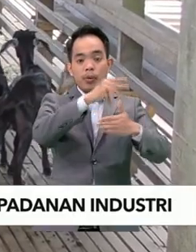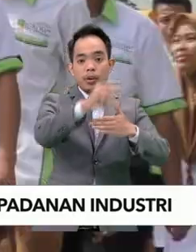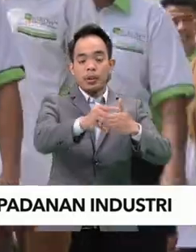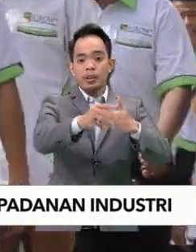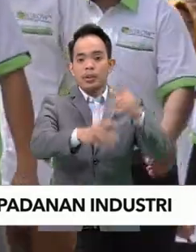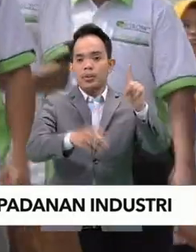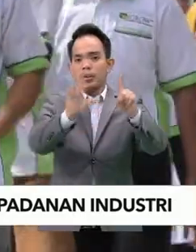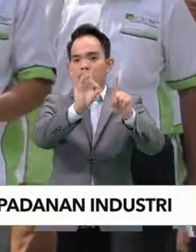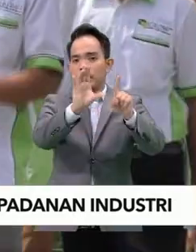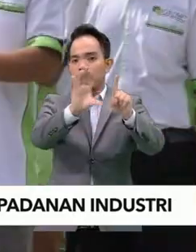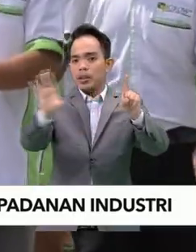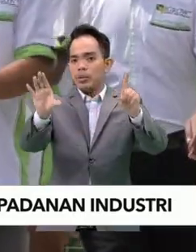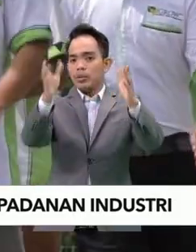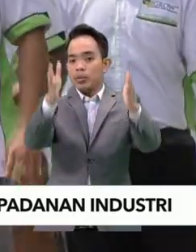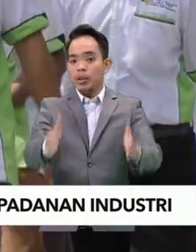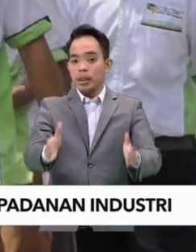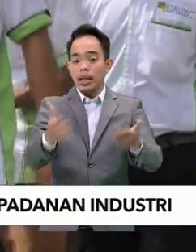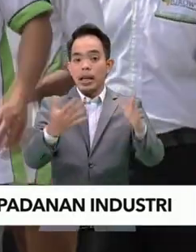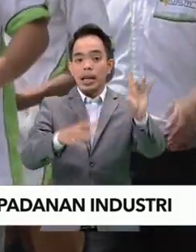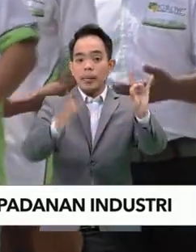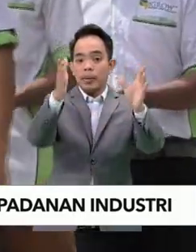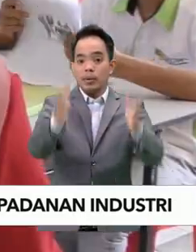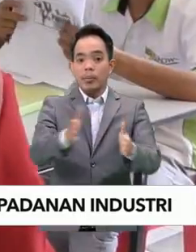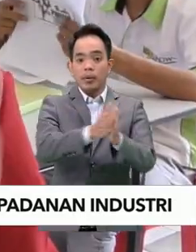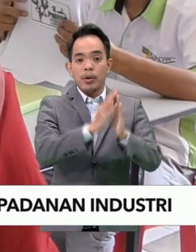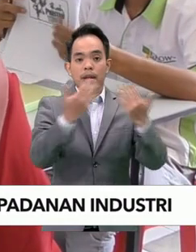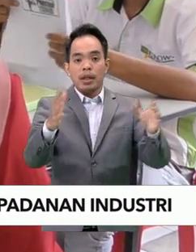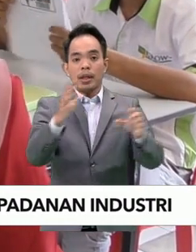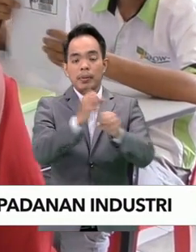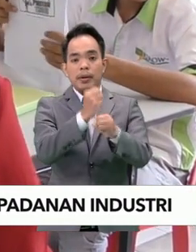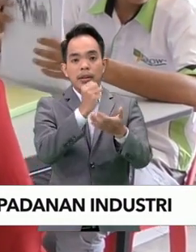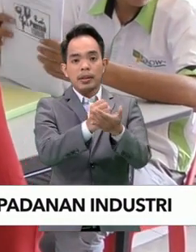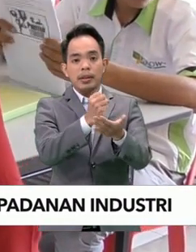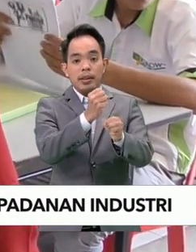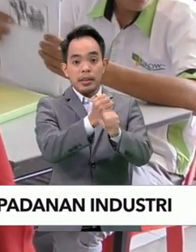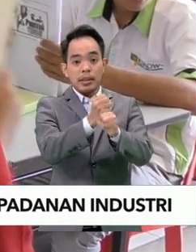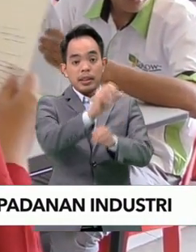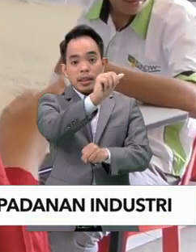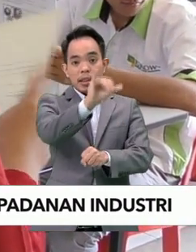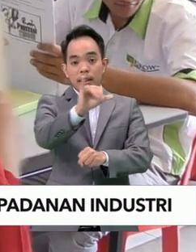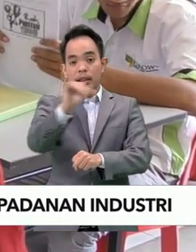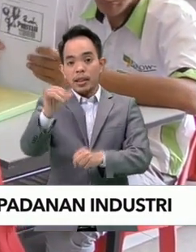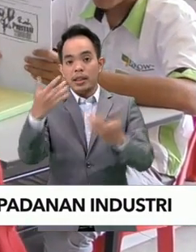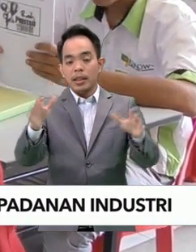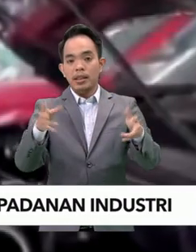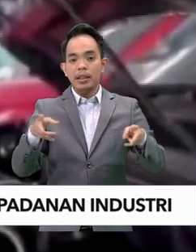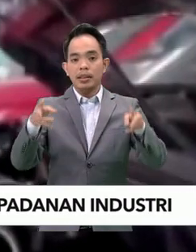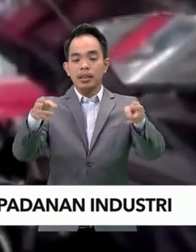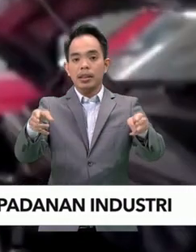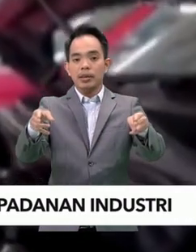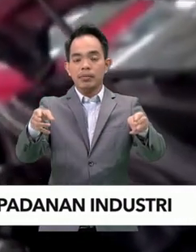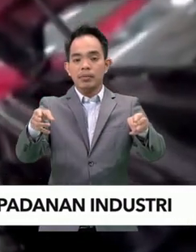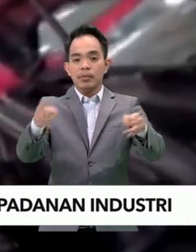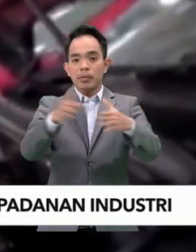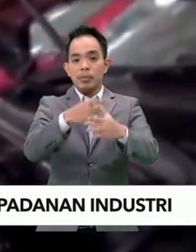individu daripada 8000 memohon sudah mendapat pekerjaan sejak IAI dilancarkan akhir julai tempo hari